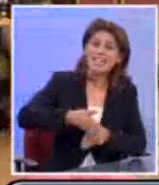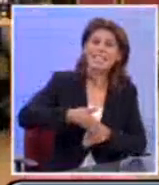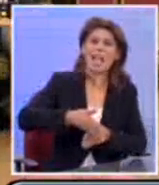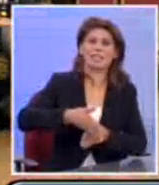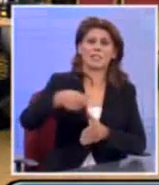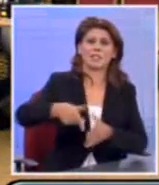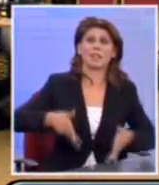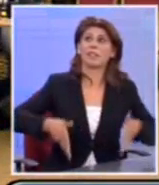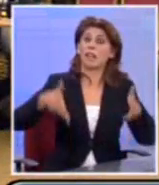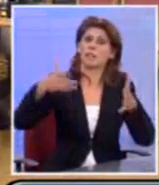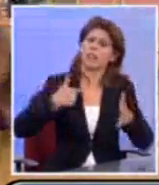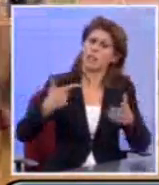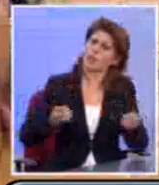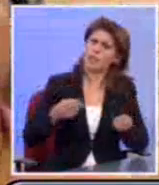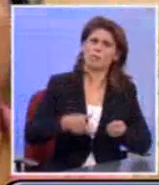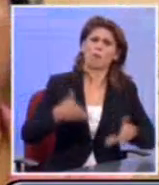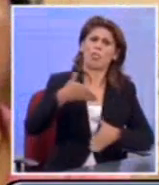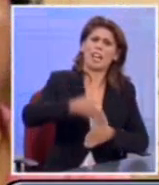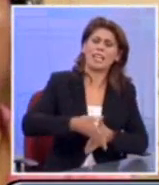μίσθωση για να χρησιμοποιήσει αυτά τα κτίρια.